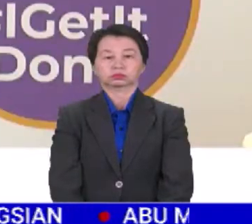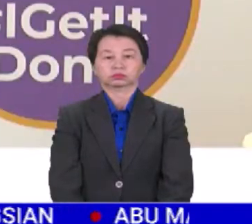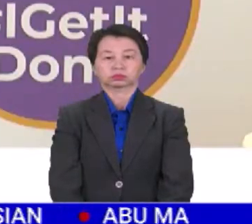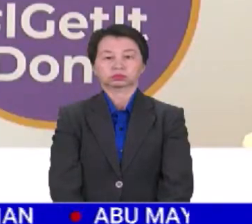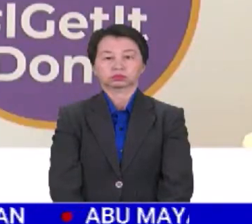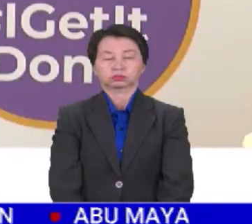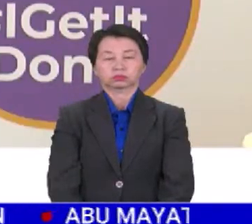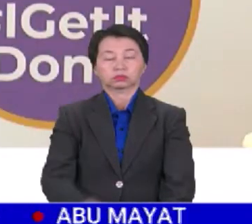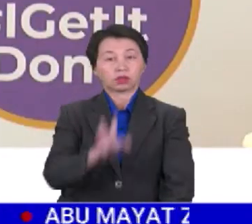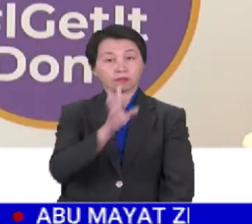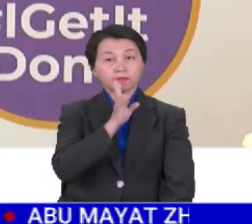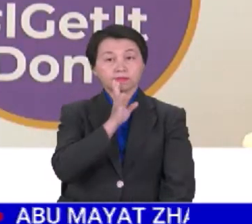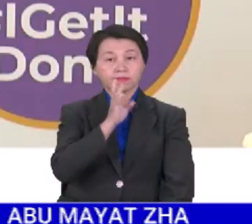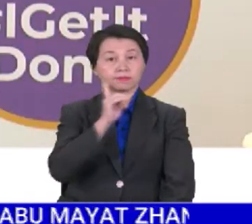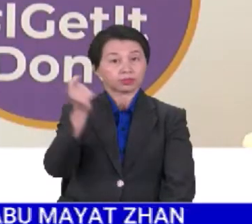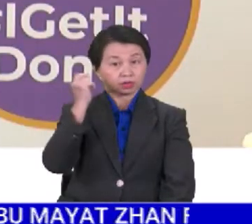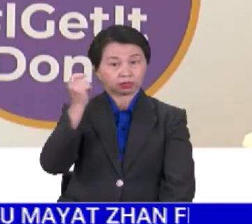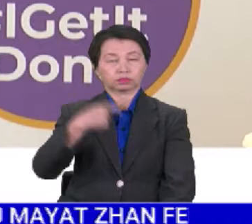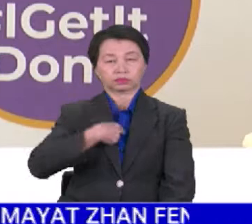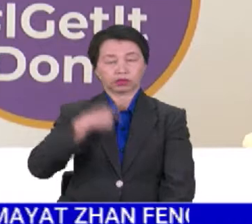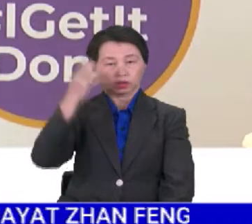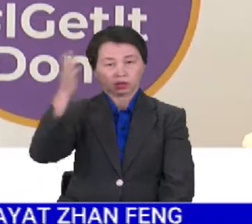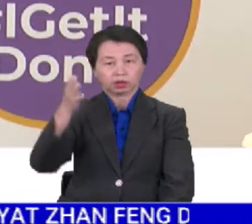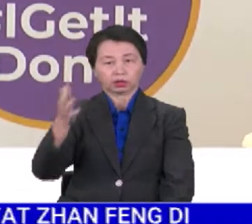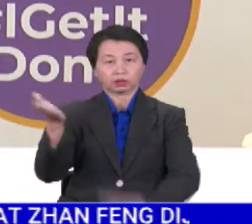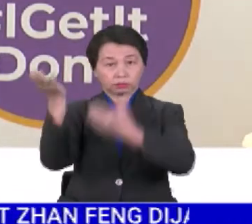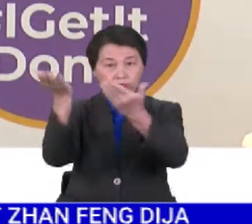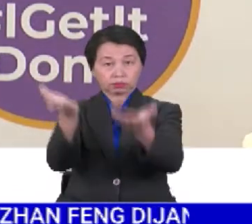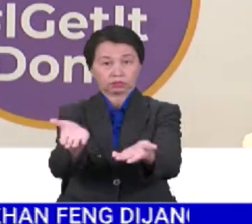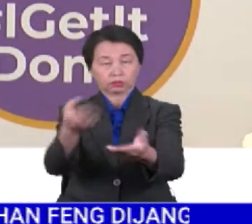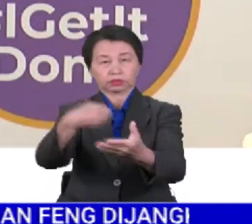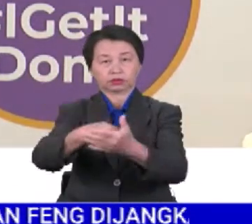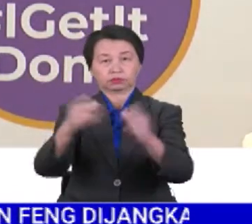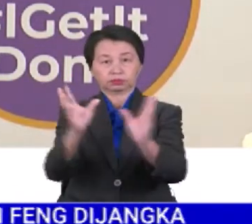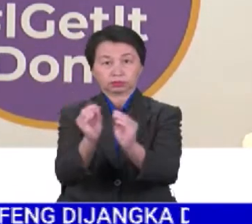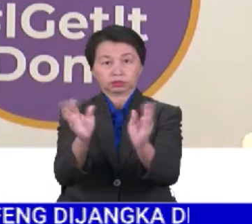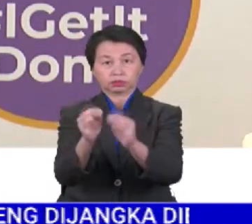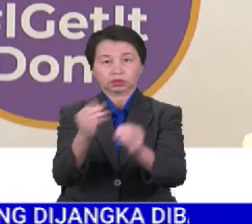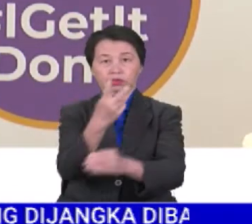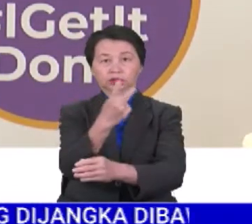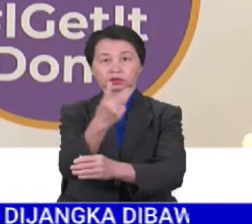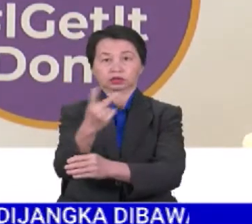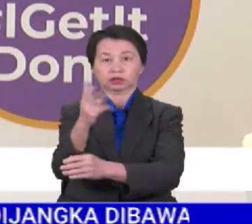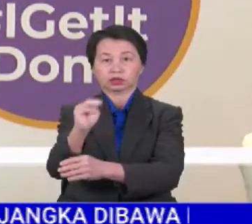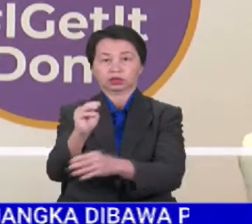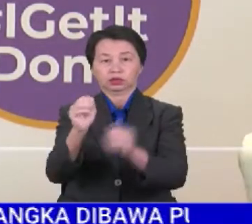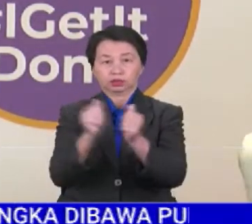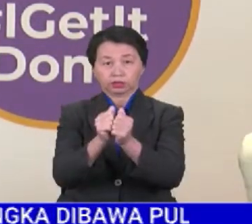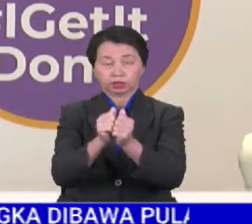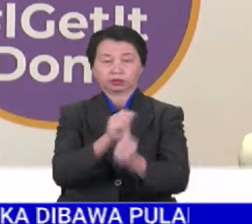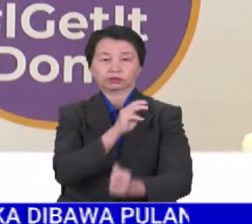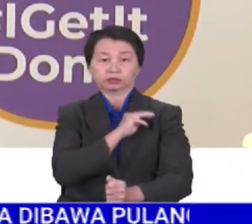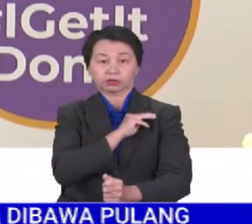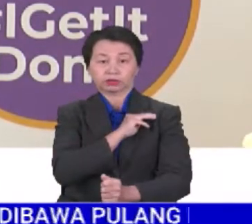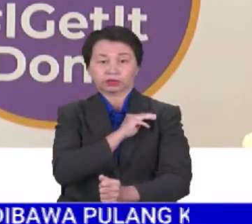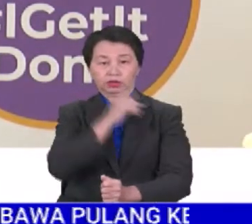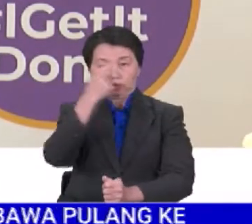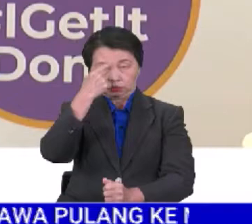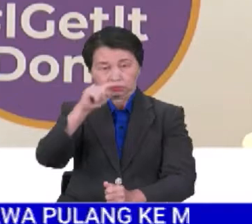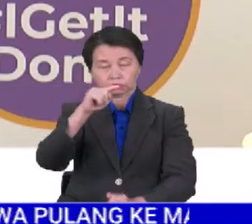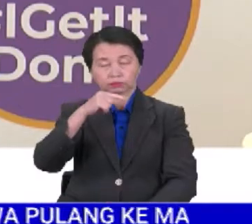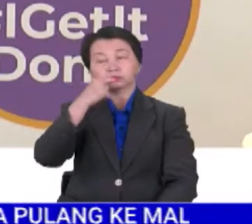Kalau itu saya sebut tadi, saya akan bawa dalam dalam mesyuarat di KKM bersama dengan Yang Berhormat Menteri untuk